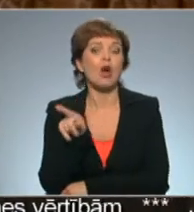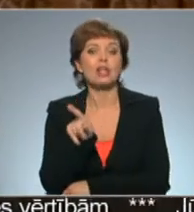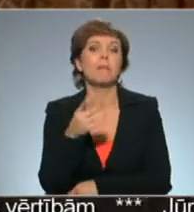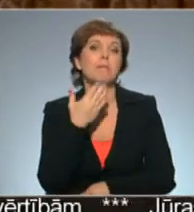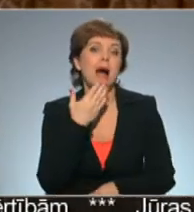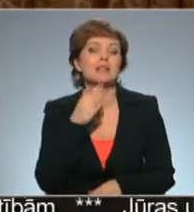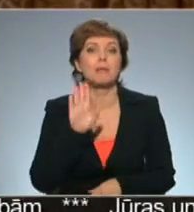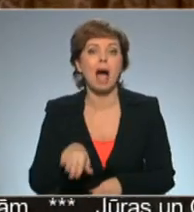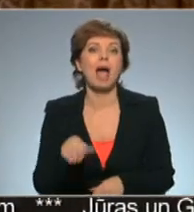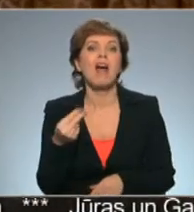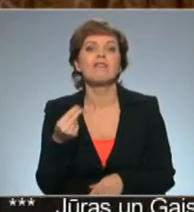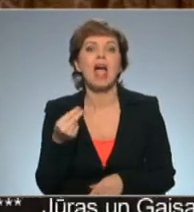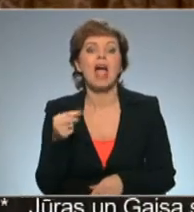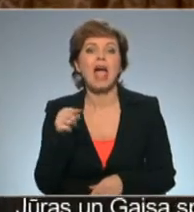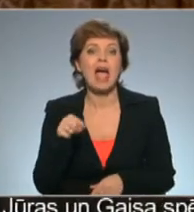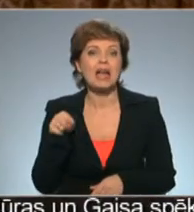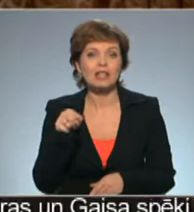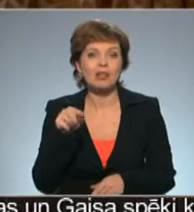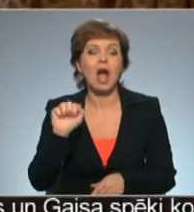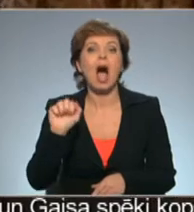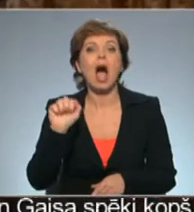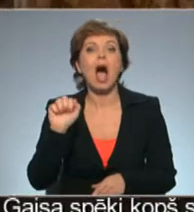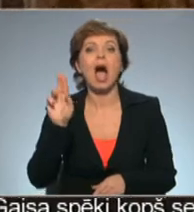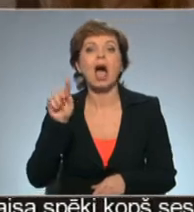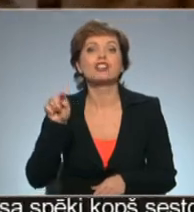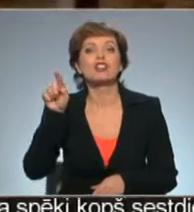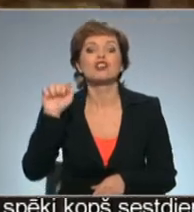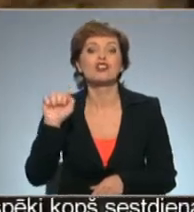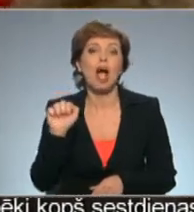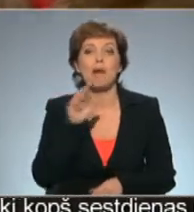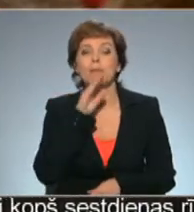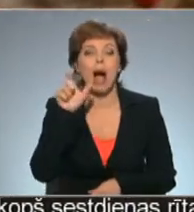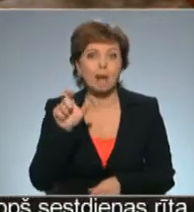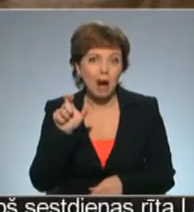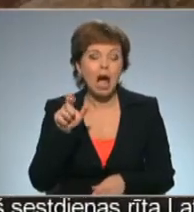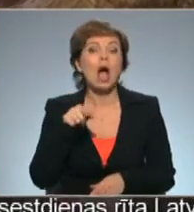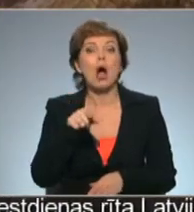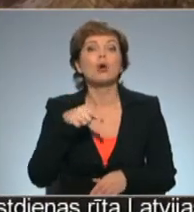vērdiņu. Anča mamma ļoti skaista, un tā kā filma ir uzņemta